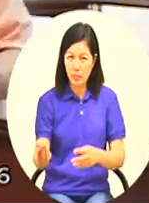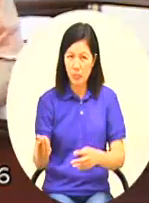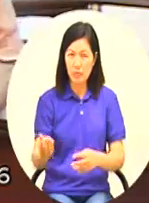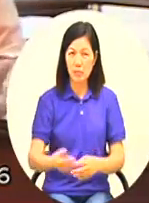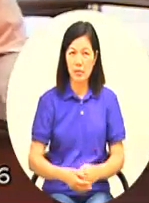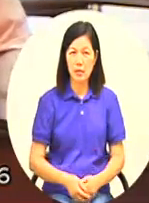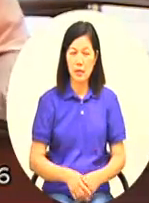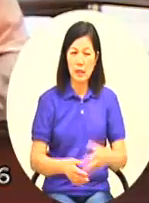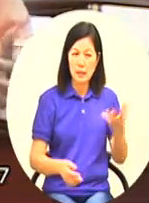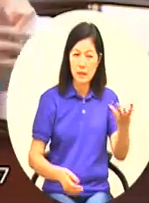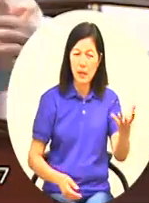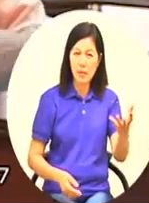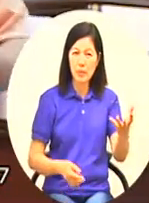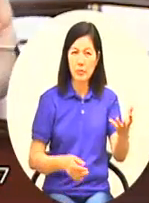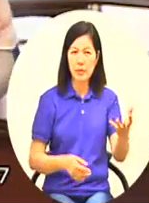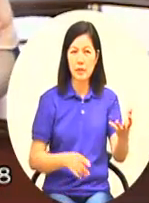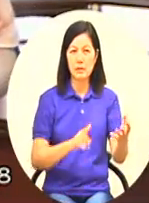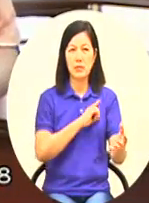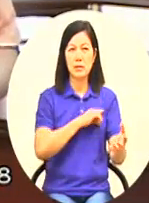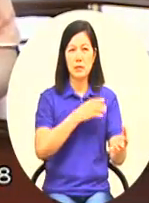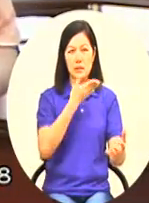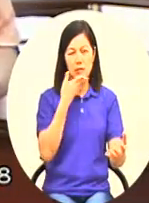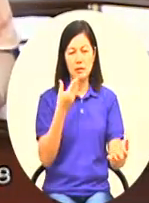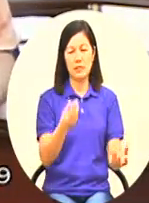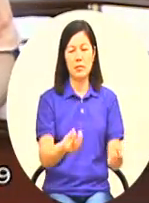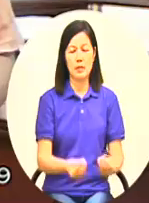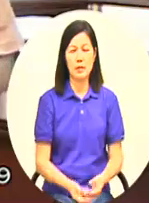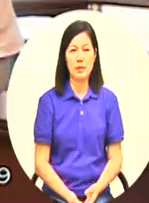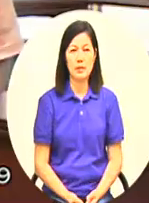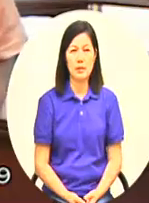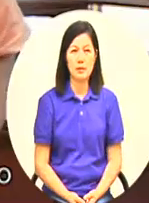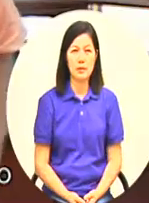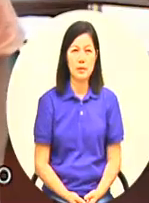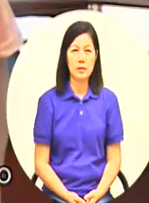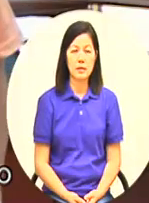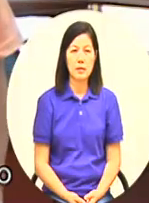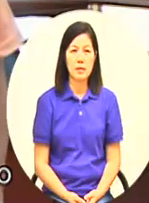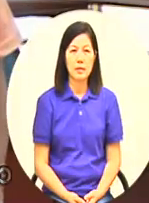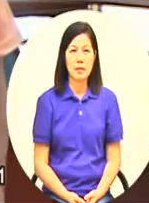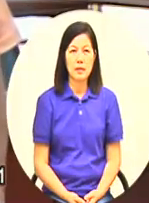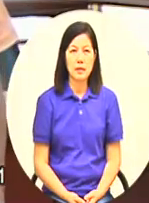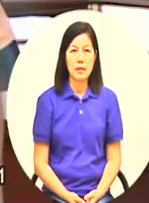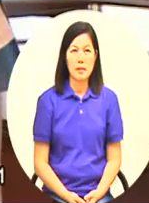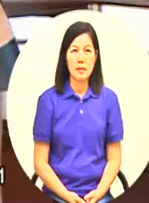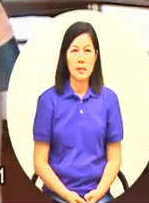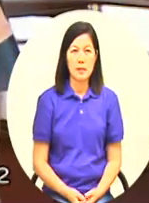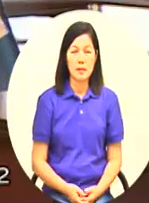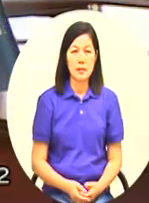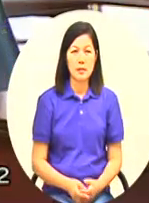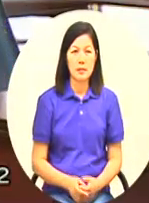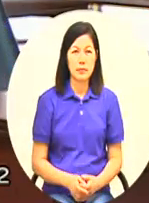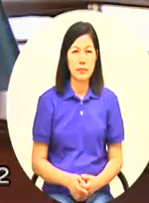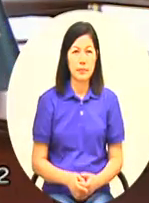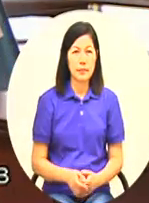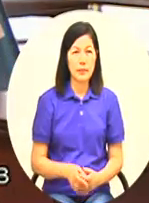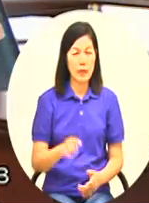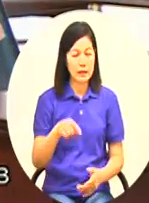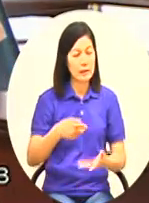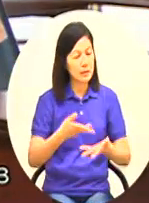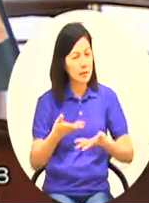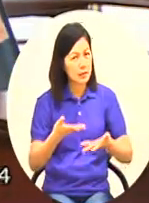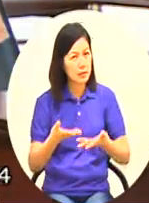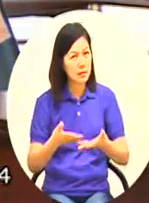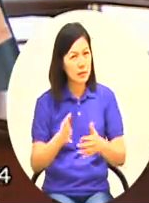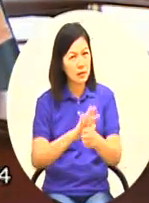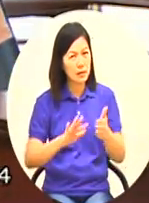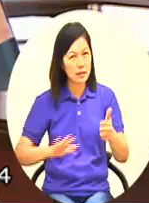伊不会享受到这个问题，对不对？啊，伊面对的就是20万至30万，可以连续我继续起来，因为这件代志对不对？哦，啊，造